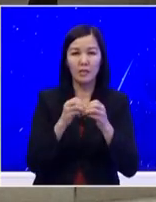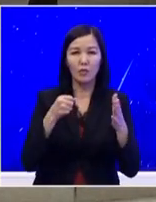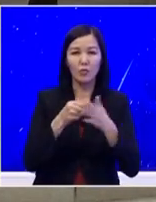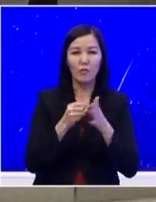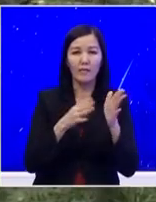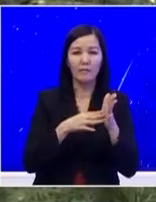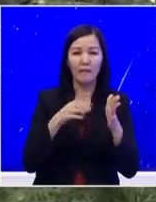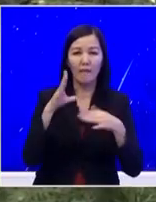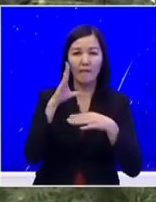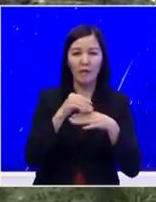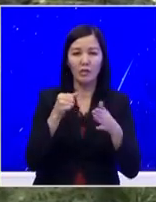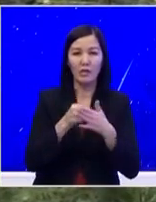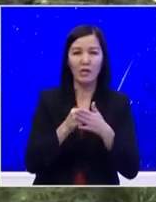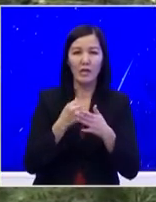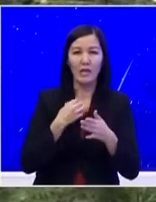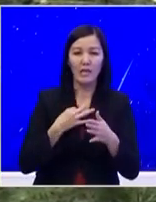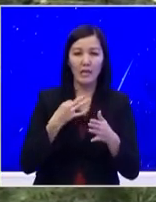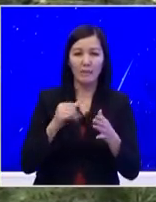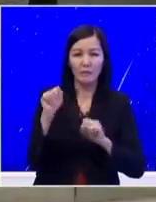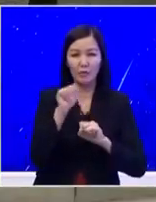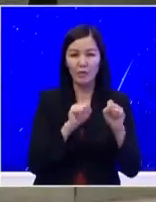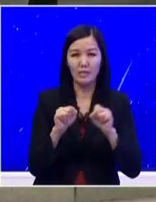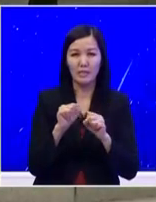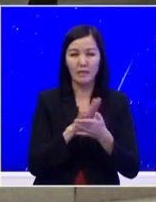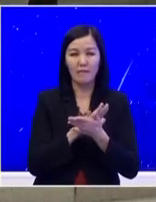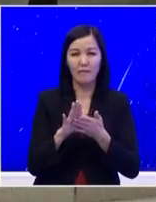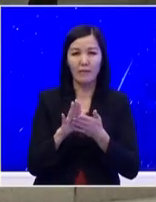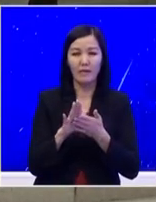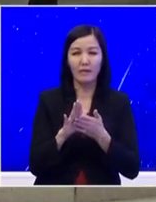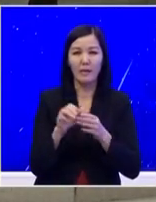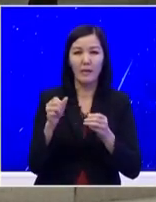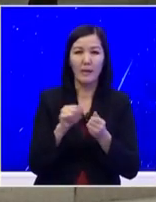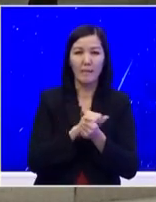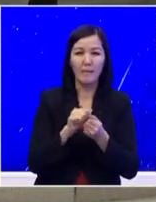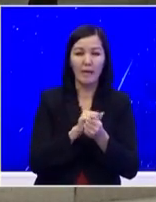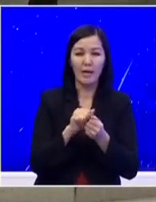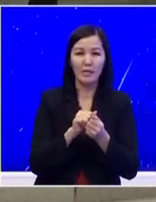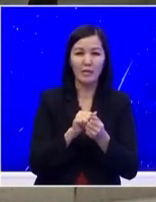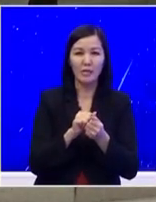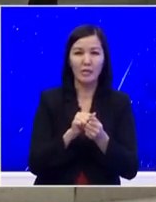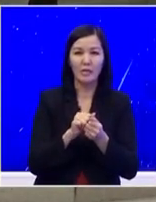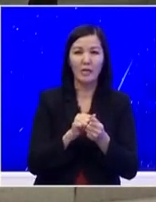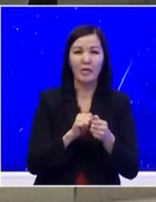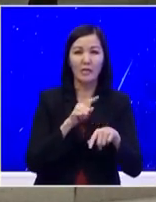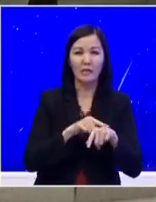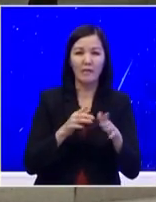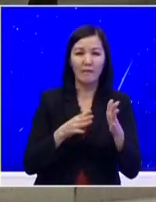8 вечера. Химчистки и прачечные работают с 9 до 4